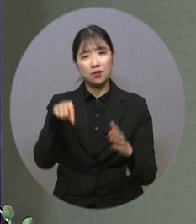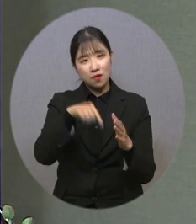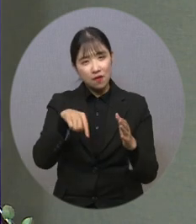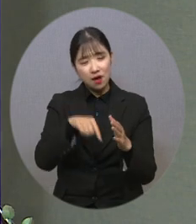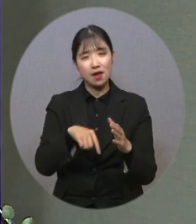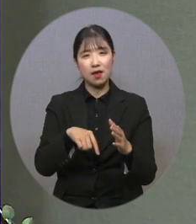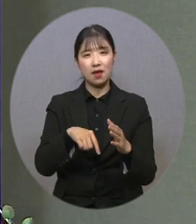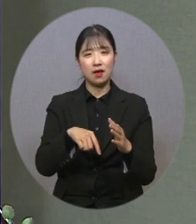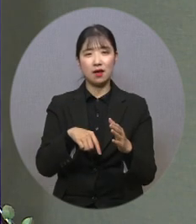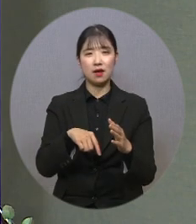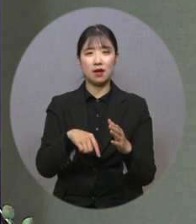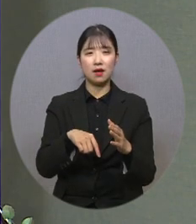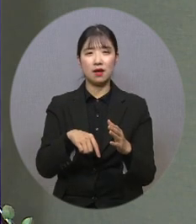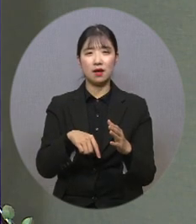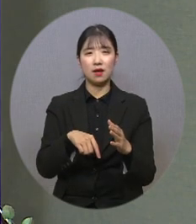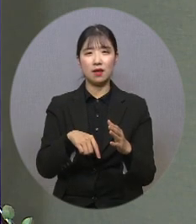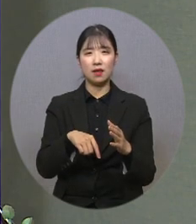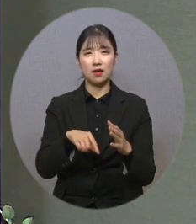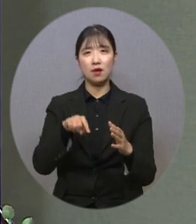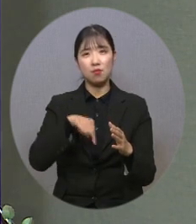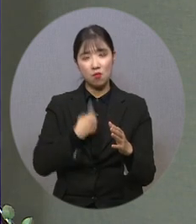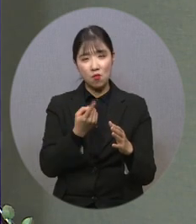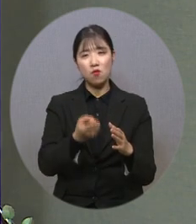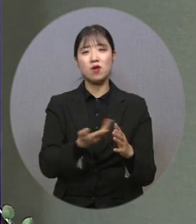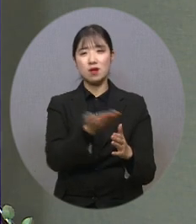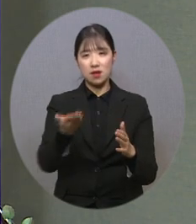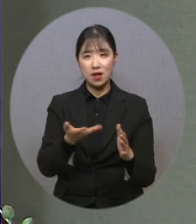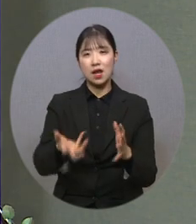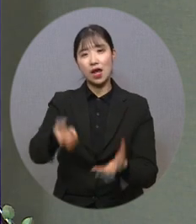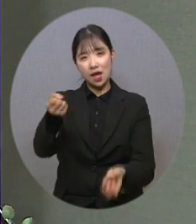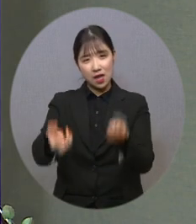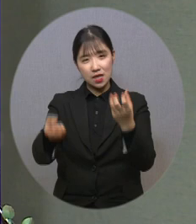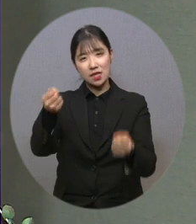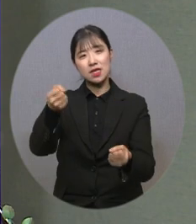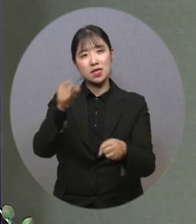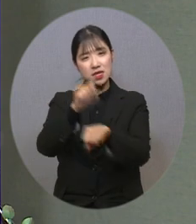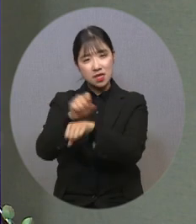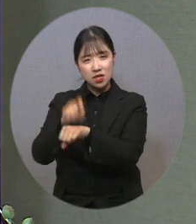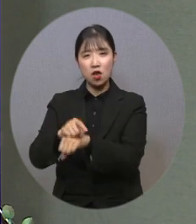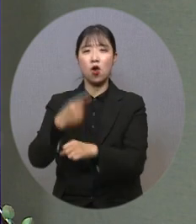속에 그 그렇죠. 자신들이 가지고 있는 특성이라든가 이런